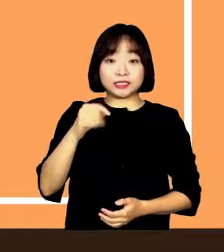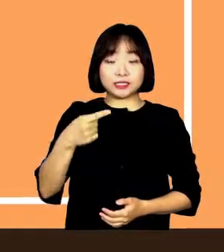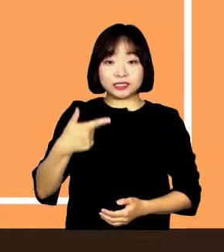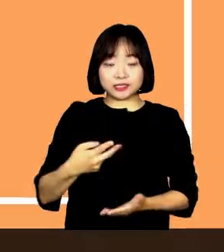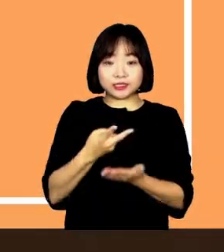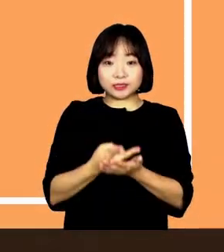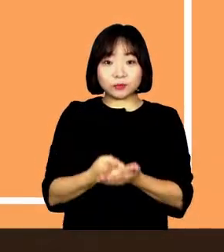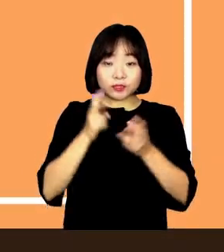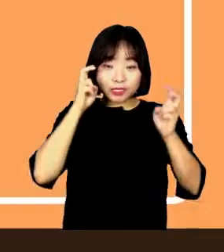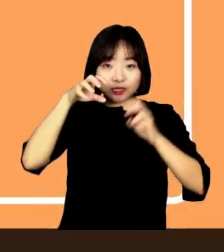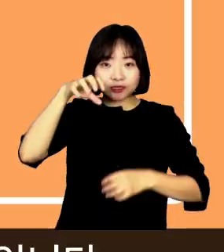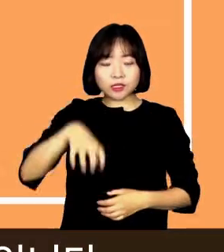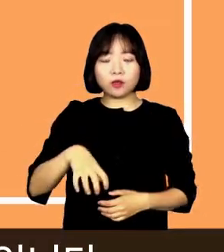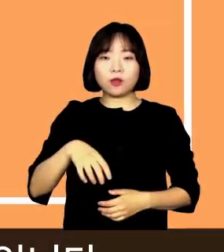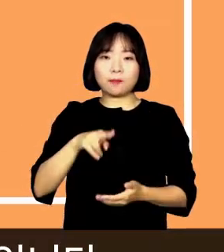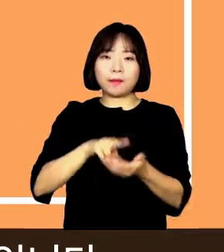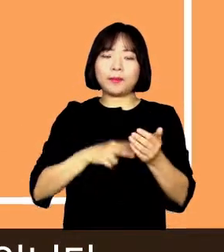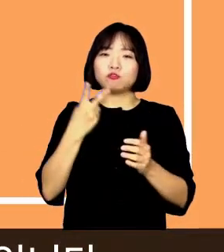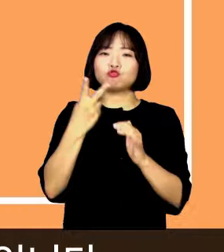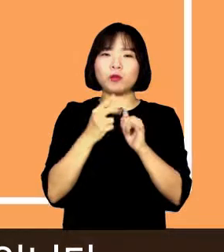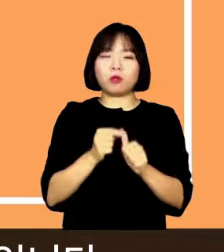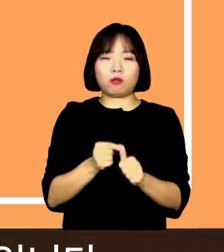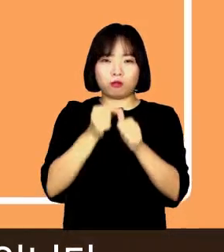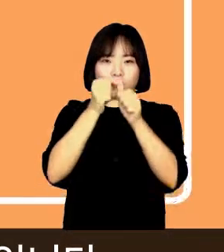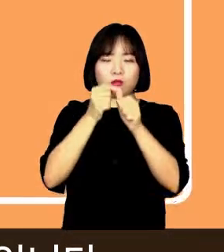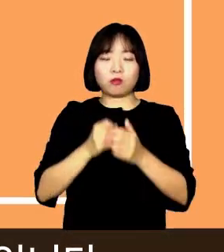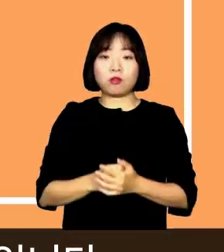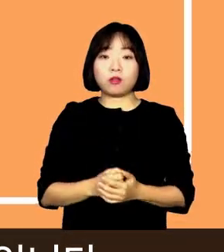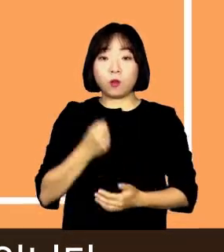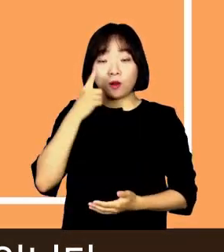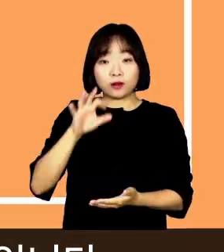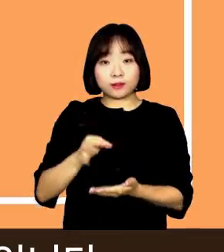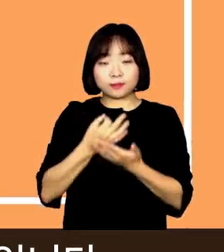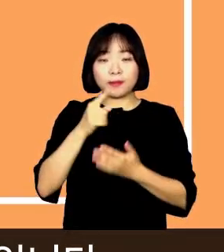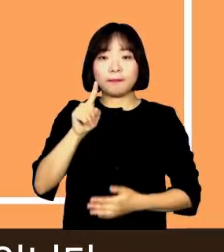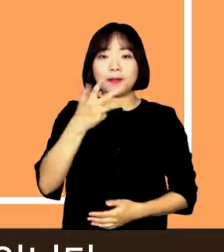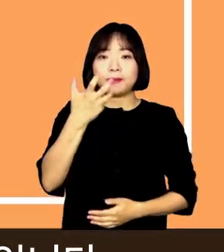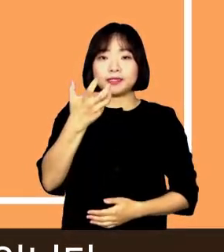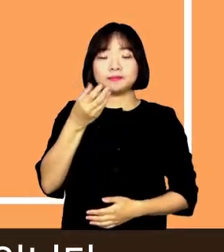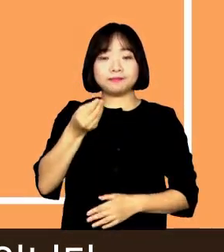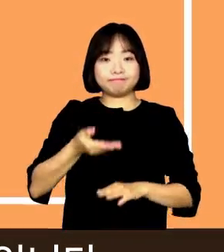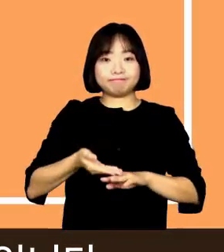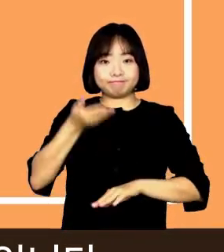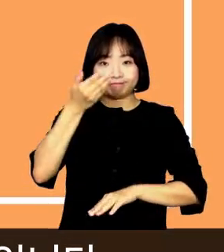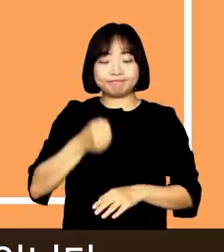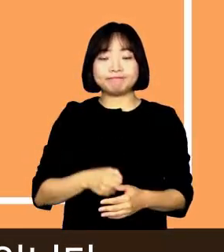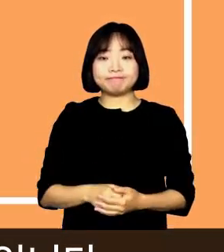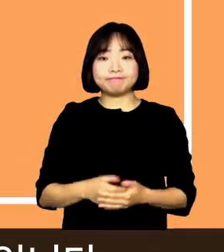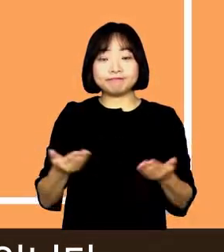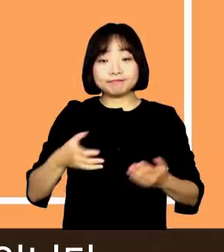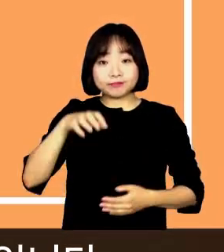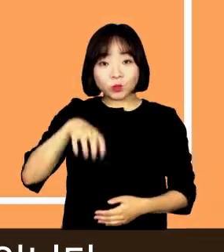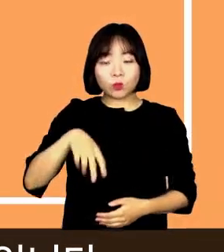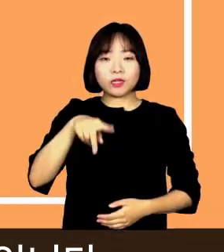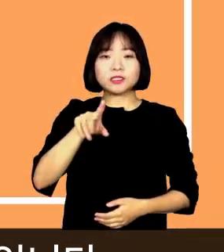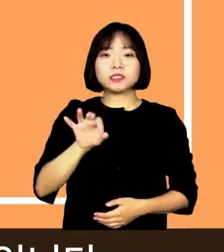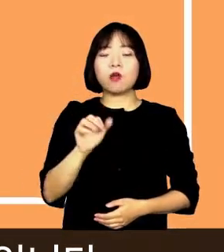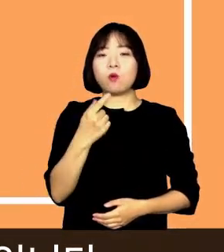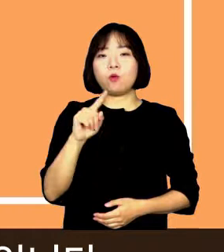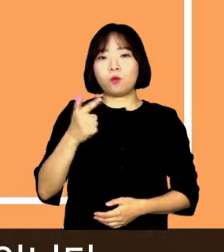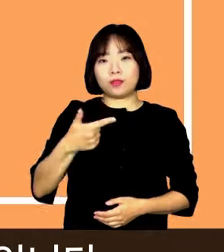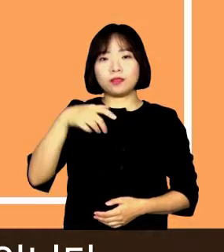판매원 2명을 모집합니다. 임금은 월급 180만원 이상이며 근무지는 천안시 서북구 성완읍